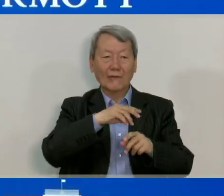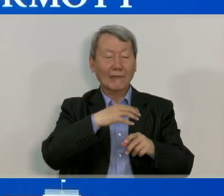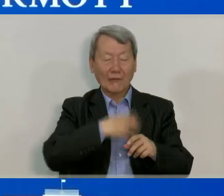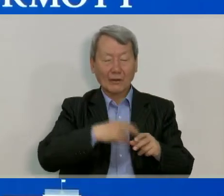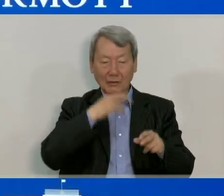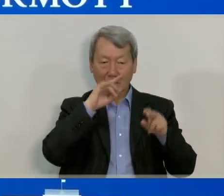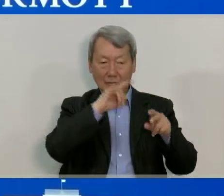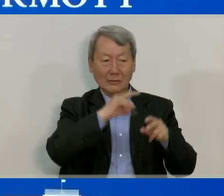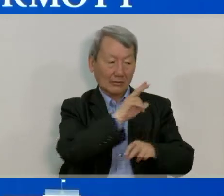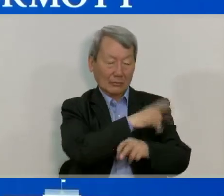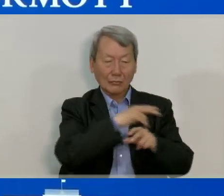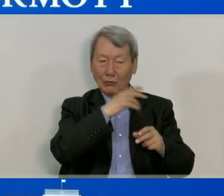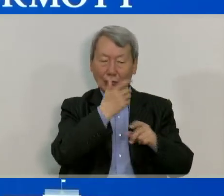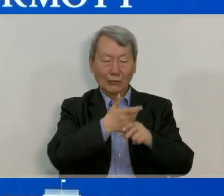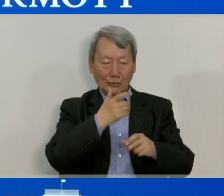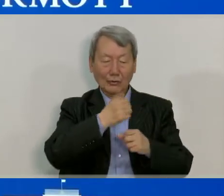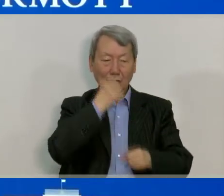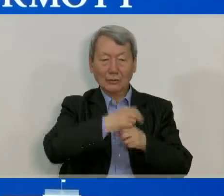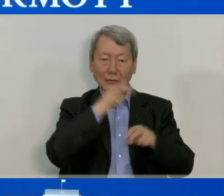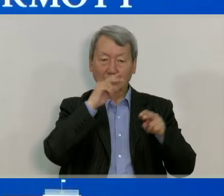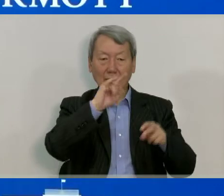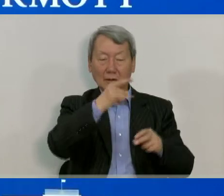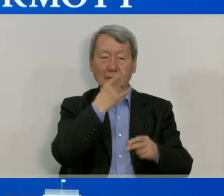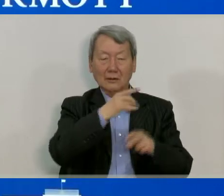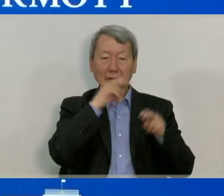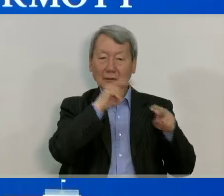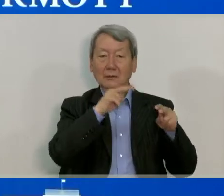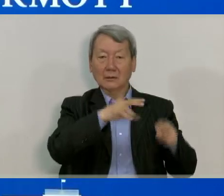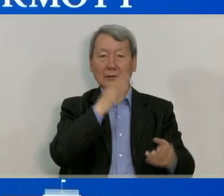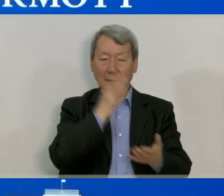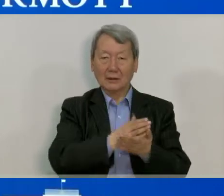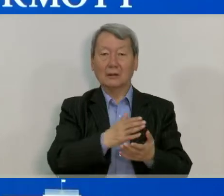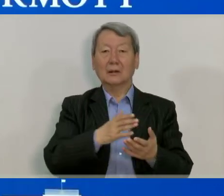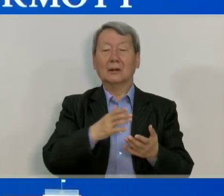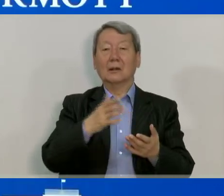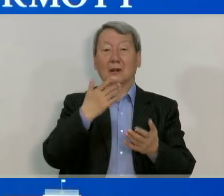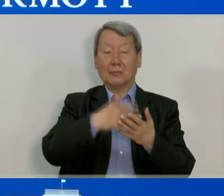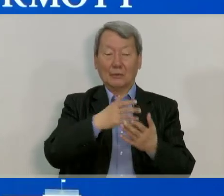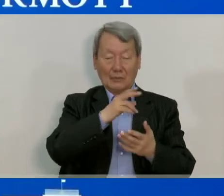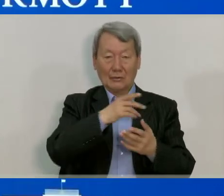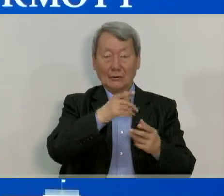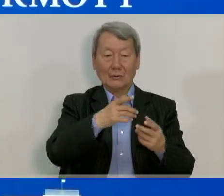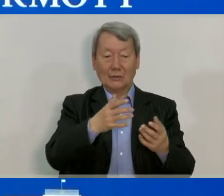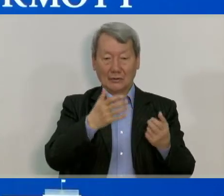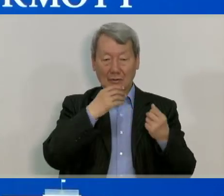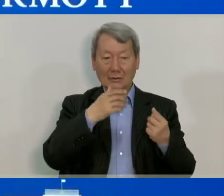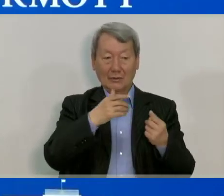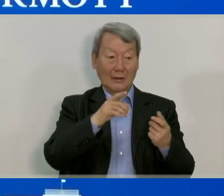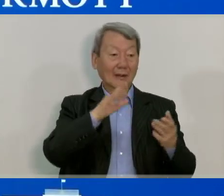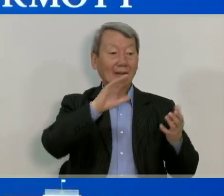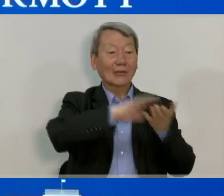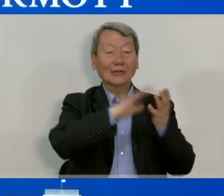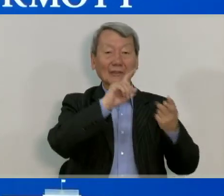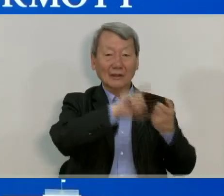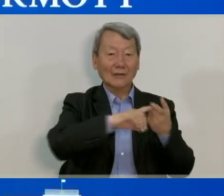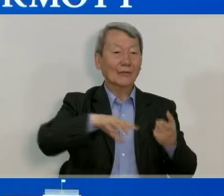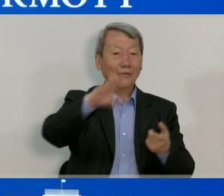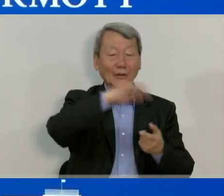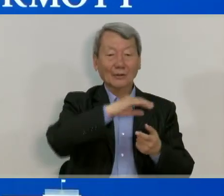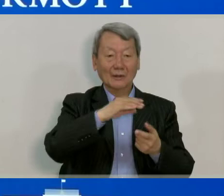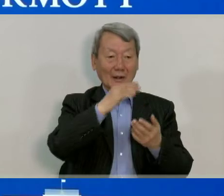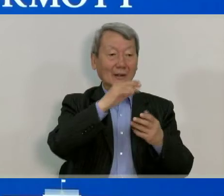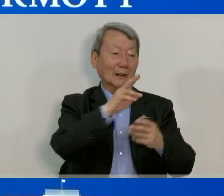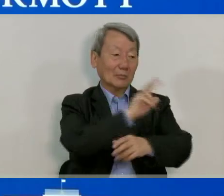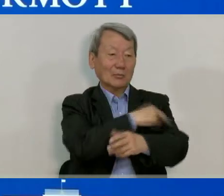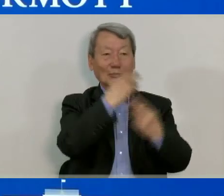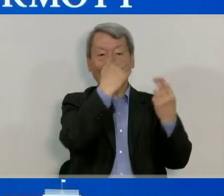жерде атайын иштелип чыккан жанакында колдонмолор бар. Биздин дарыгерлер ошол колдонмого жараша баардык дарылоо